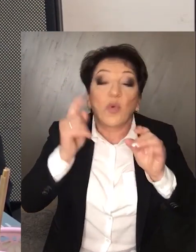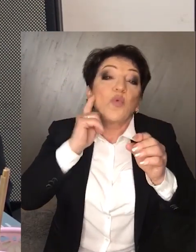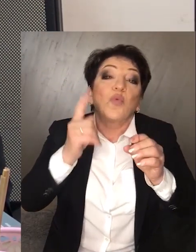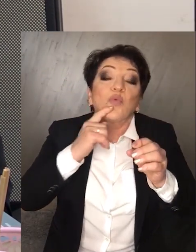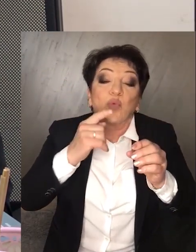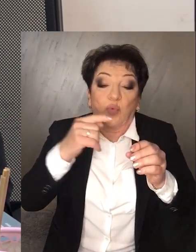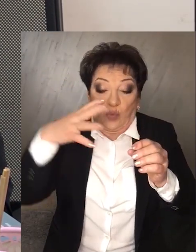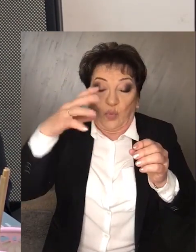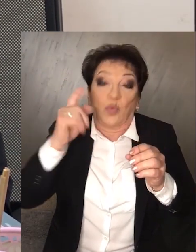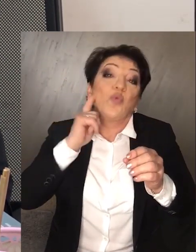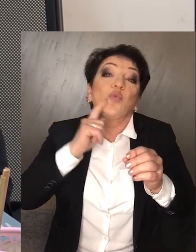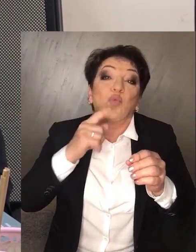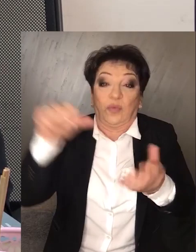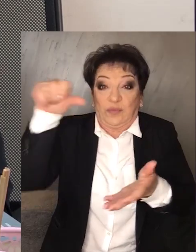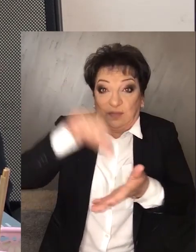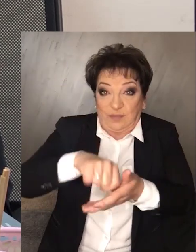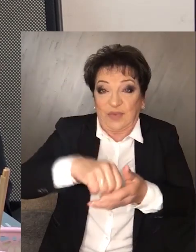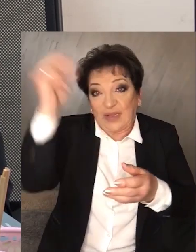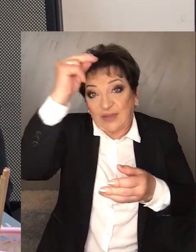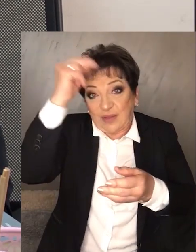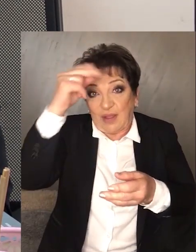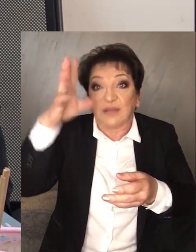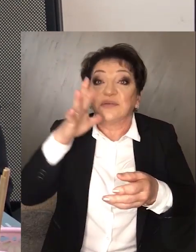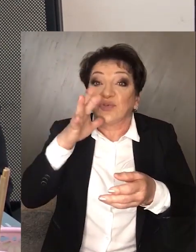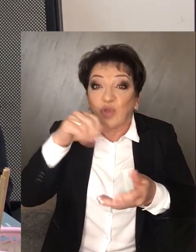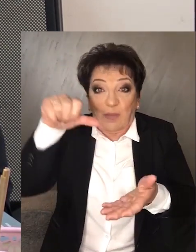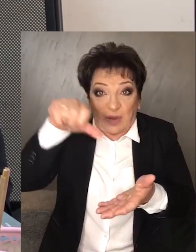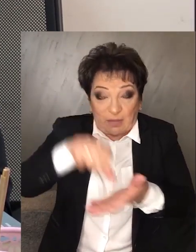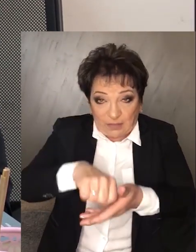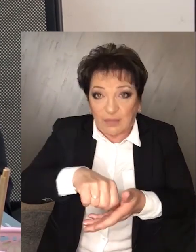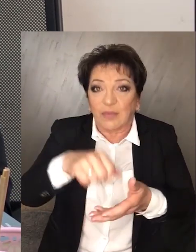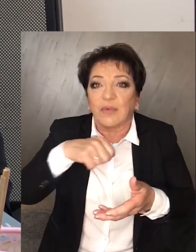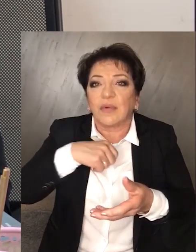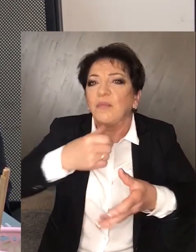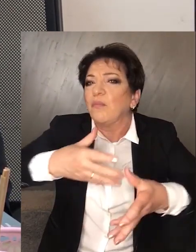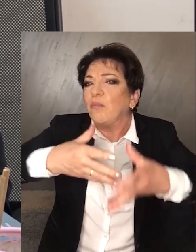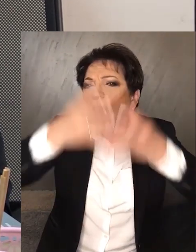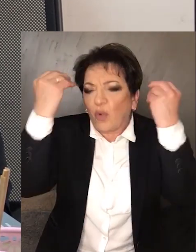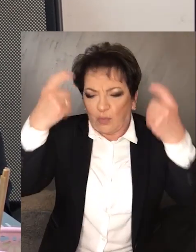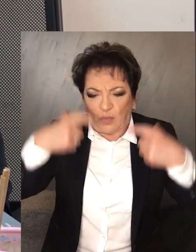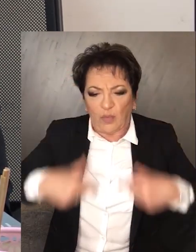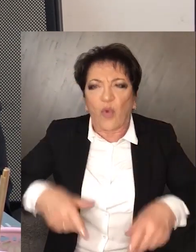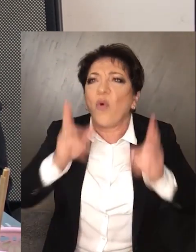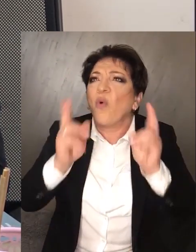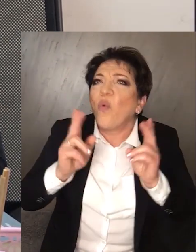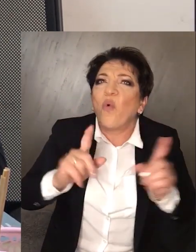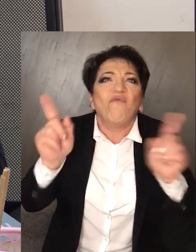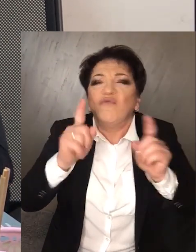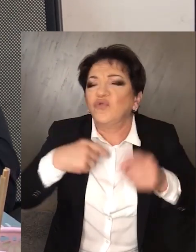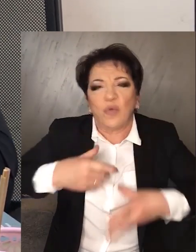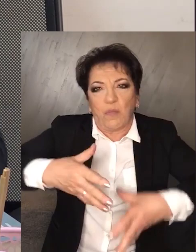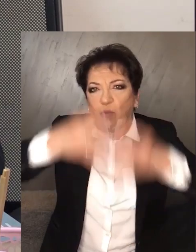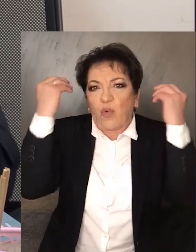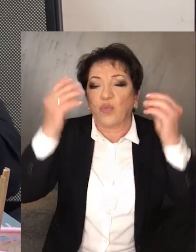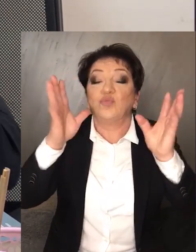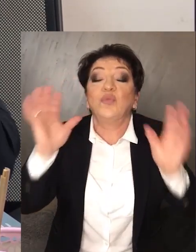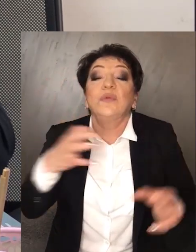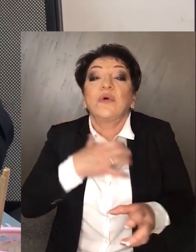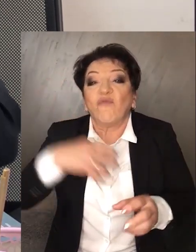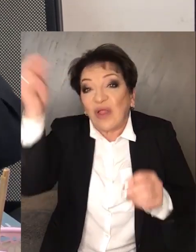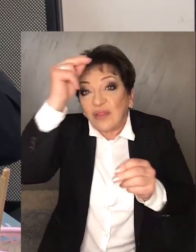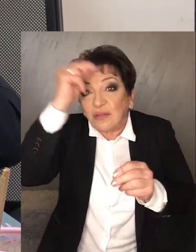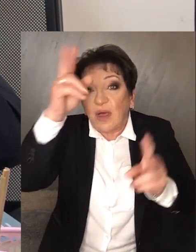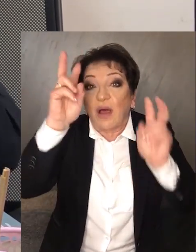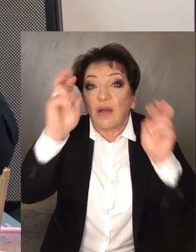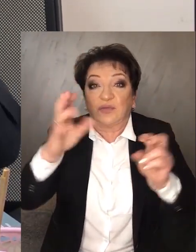մոռանում եմ ամեն ինչ, ես մոռանում եմ ես ով եմ։ Երբ որ ես դասա process-ի մեջ եմ, այդ դասի կատարման,